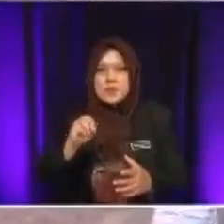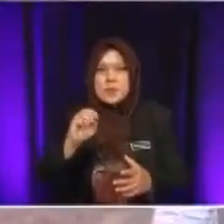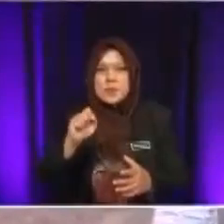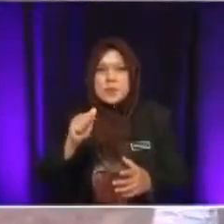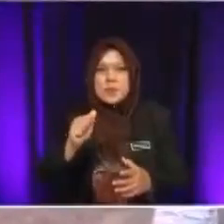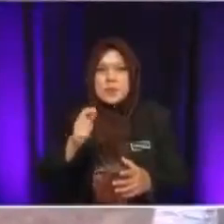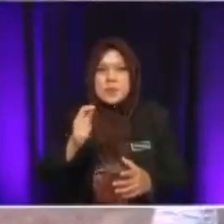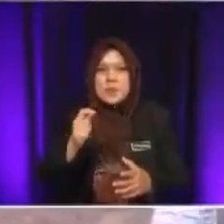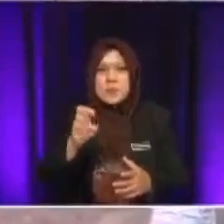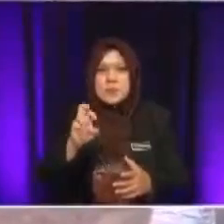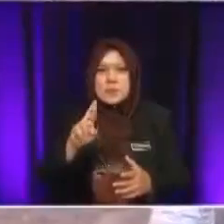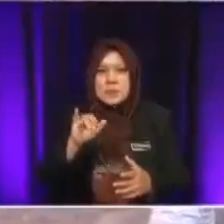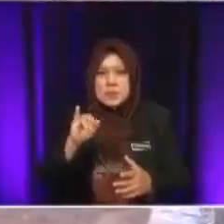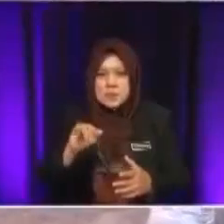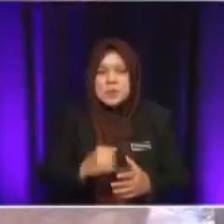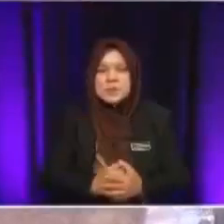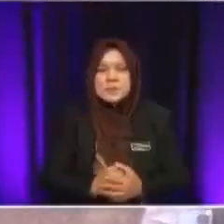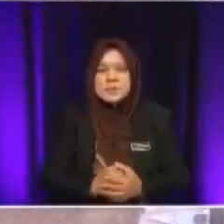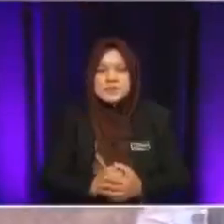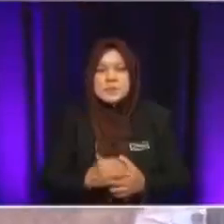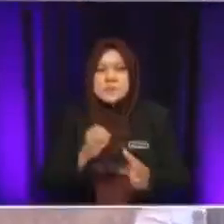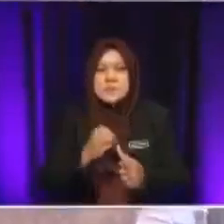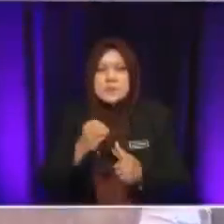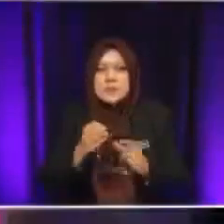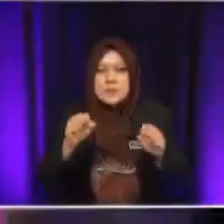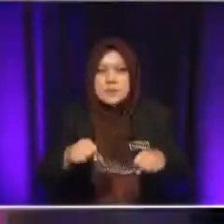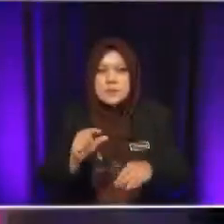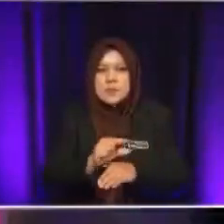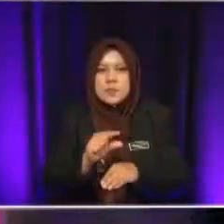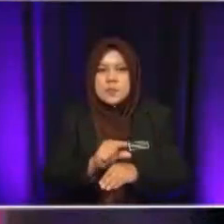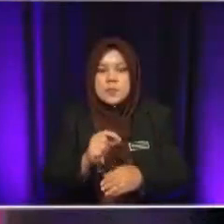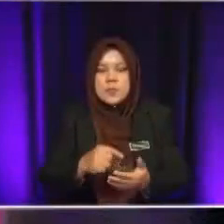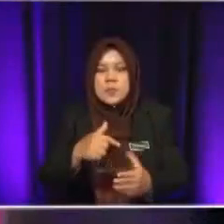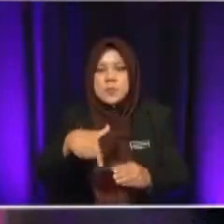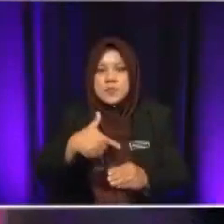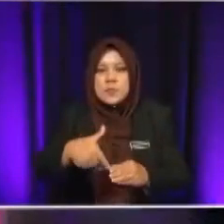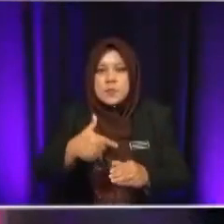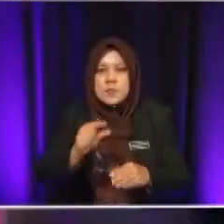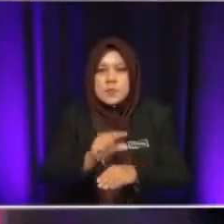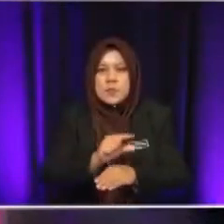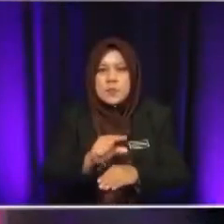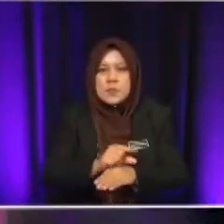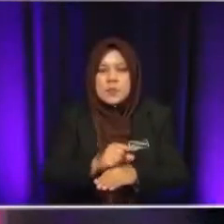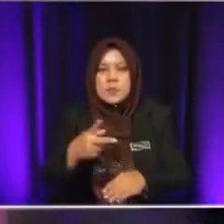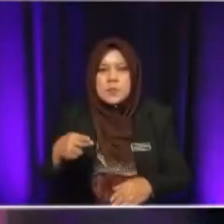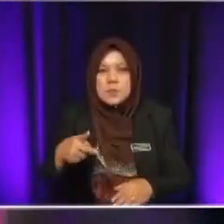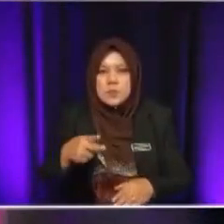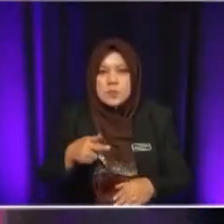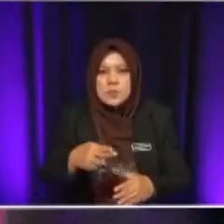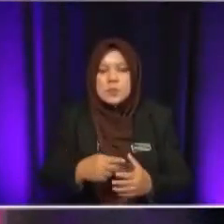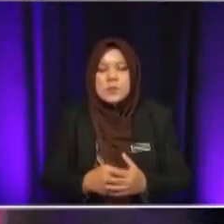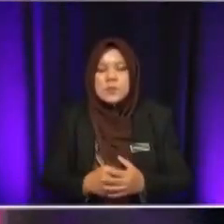di mana dia panas, lepas tu kita lubangkan lah. Okey, ataupun boleh gunakan yang ini untuk lubangkan ni, kita boleh gunakan gunting